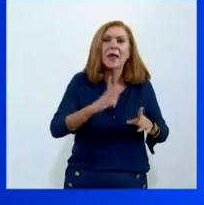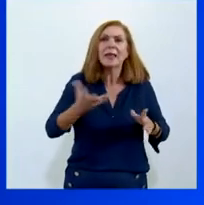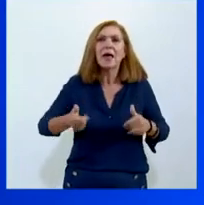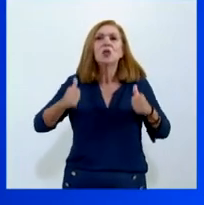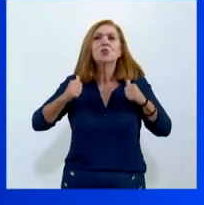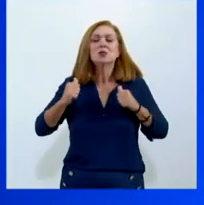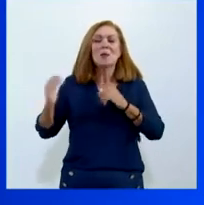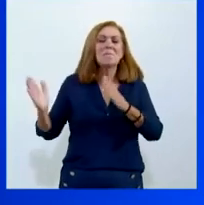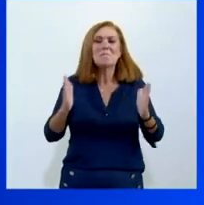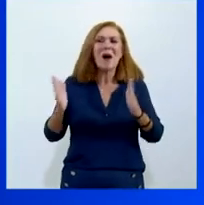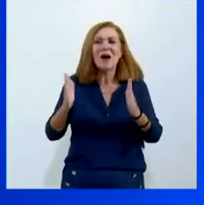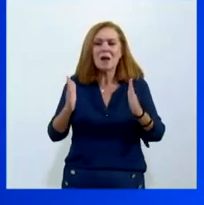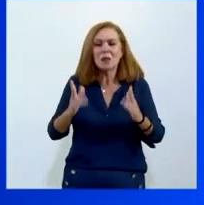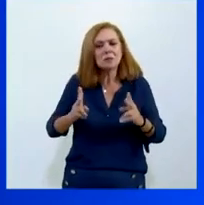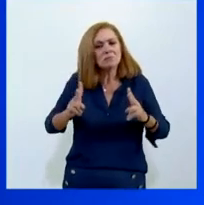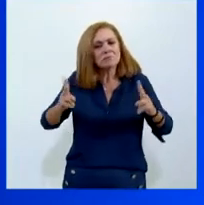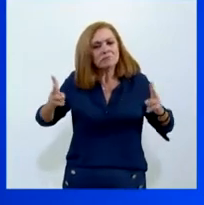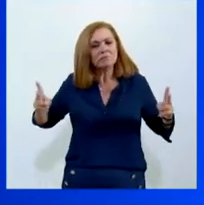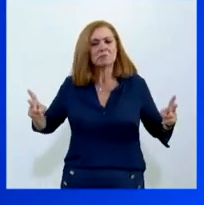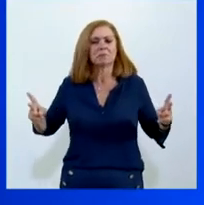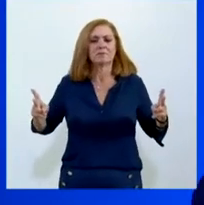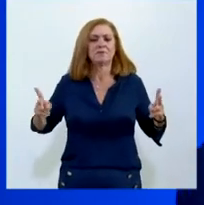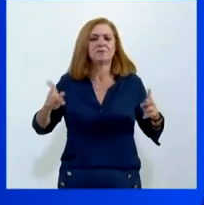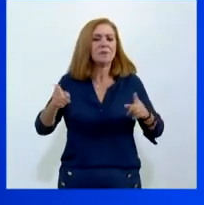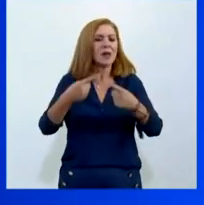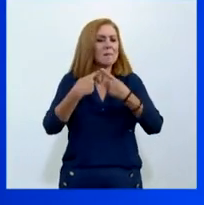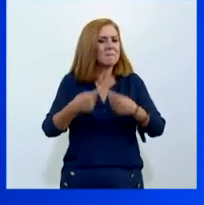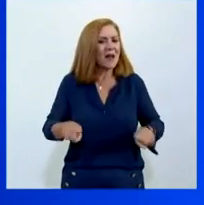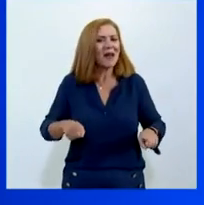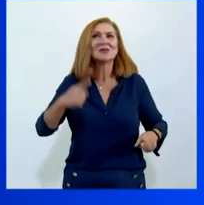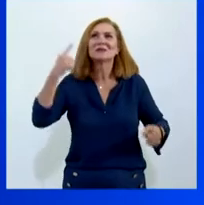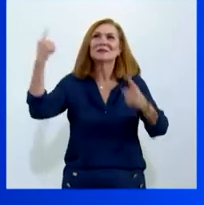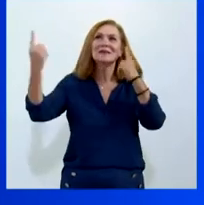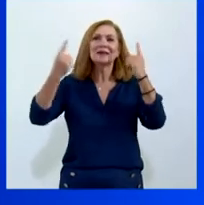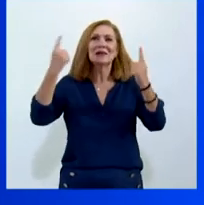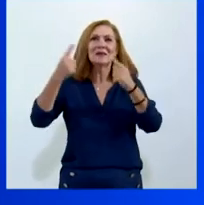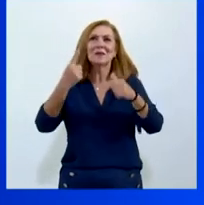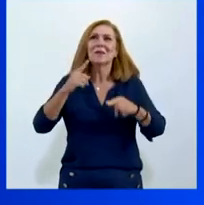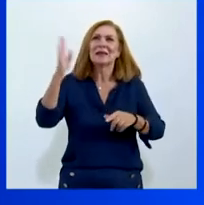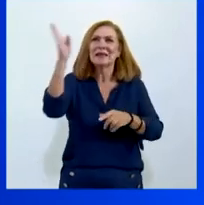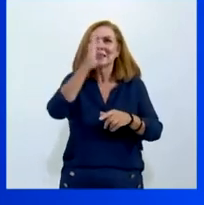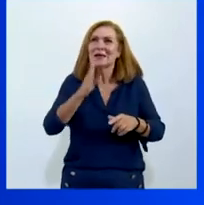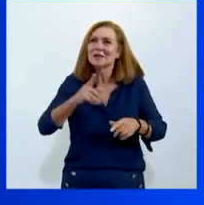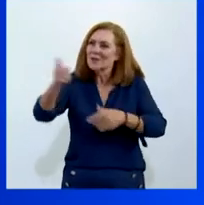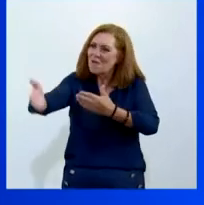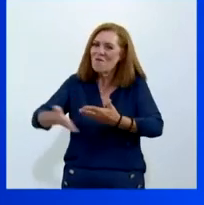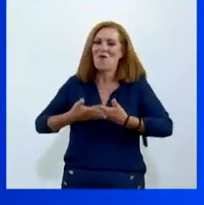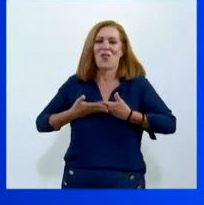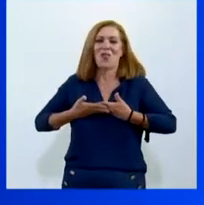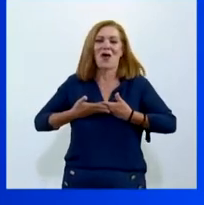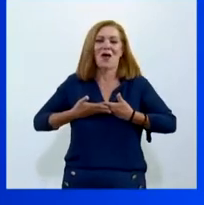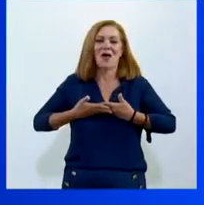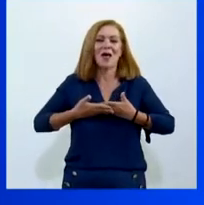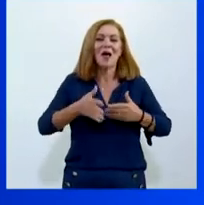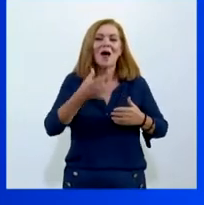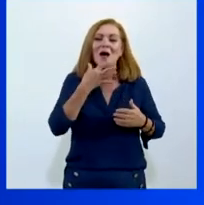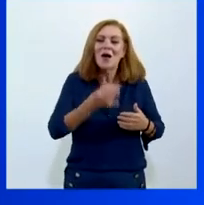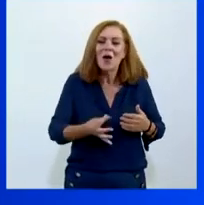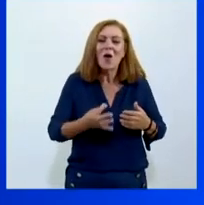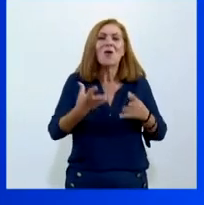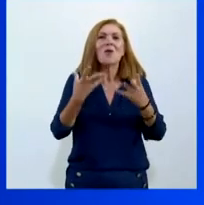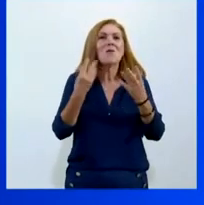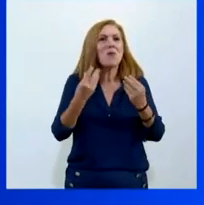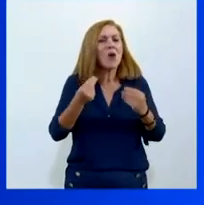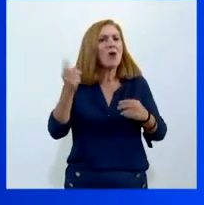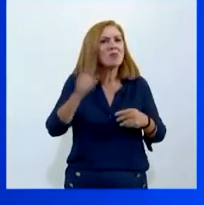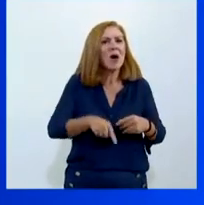επεκτείνεται. Και εκεί, με ένα παράξενο τρόπο, η κλιματική κρίση μπορεί να είναι και σύμμαχος. Διότι θα έχουμε πάντα αρκετό κόσμο που θα έρθει τον